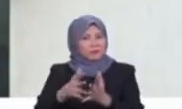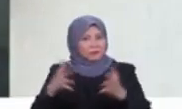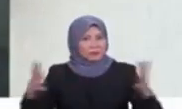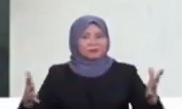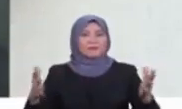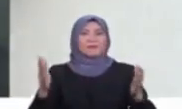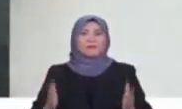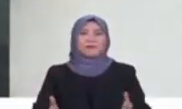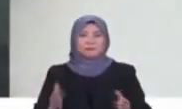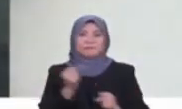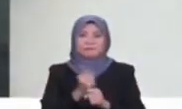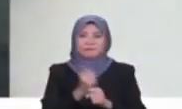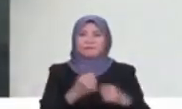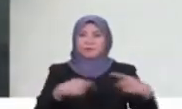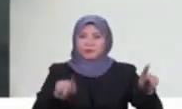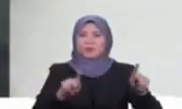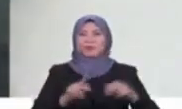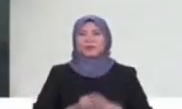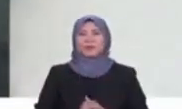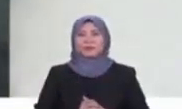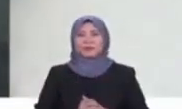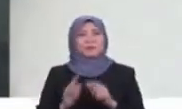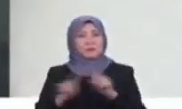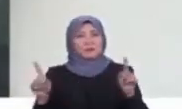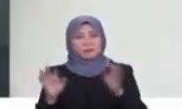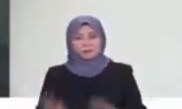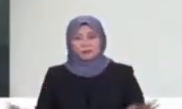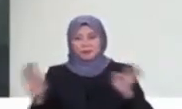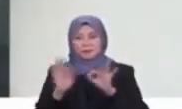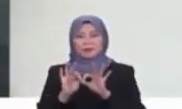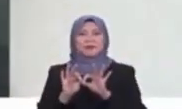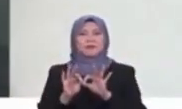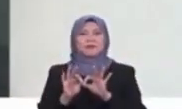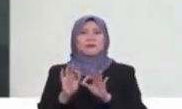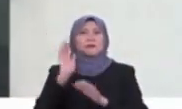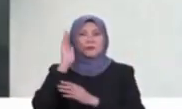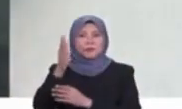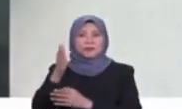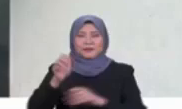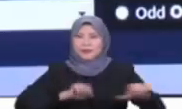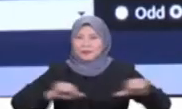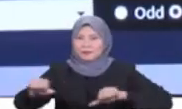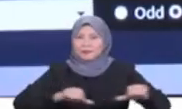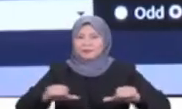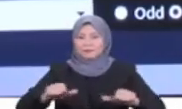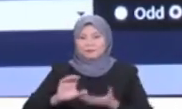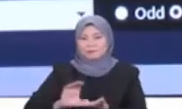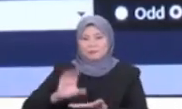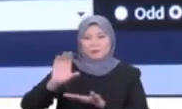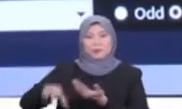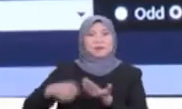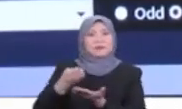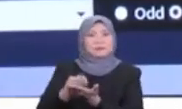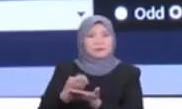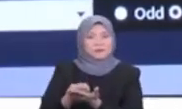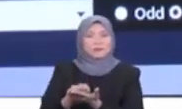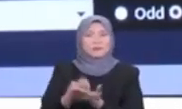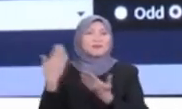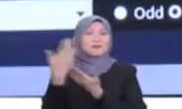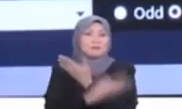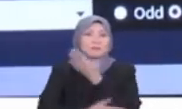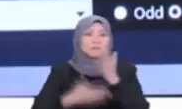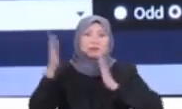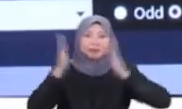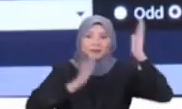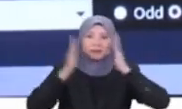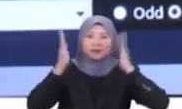banyaknya, tapi yang lebih penting adalah untuk merancakkan ekosistem pelaburan dan juga ekonomi negara kita